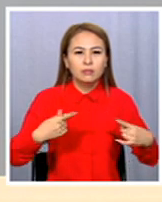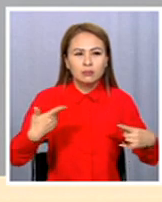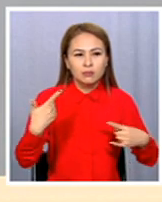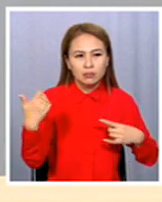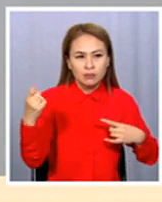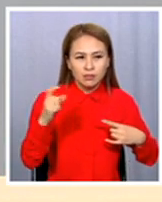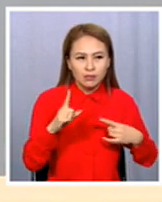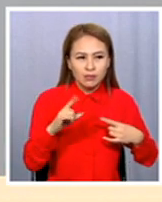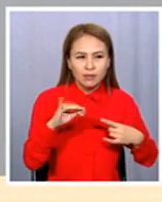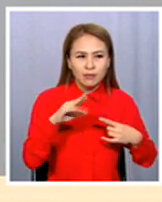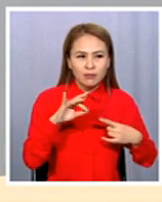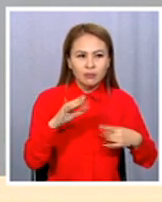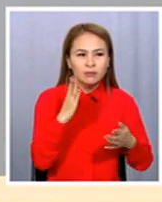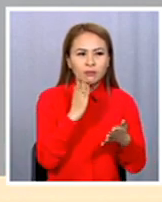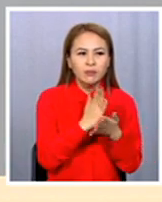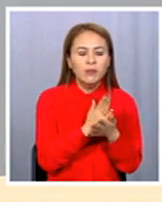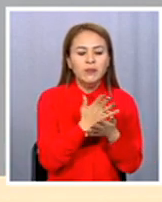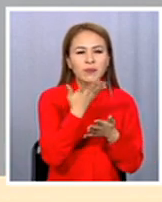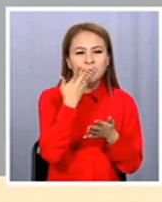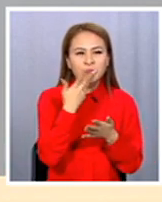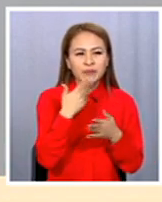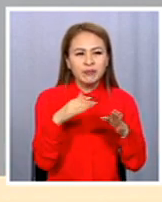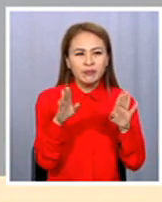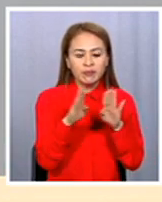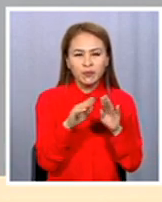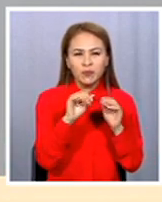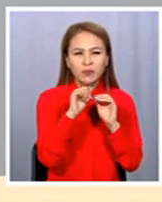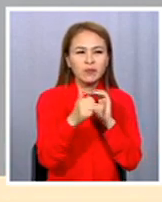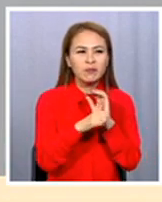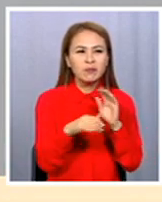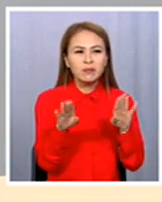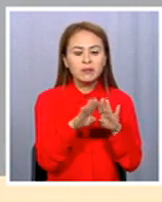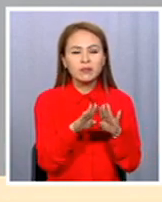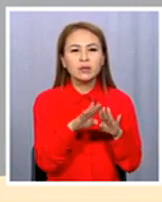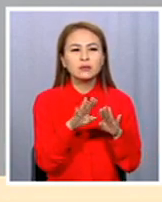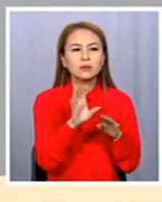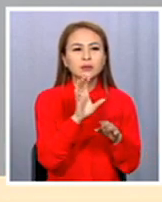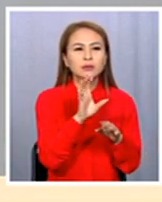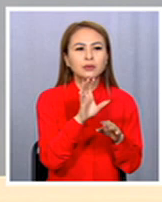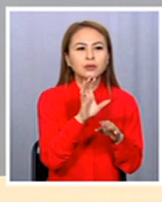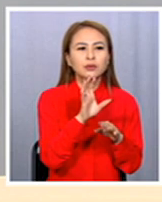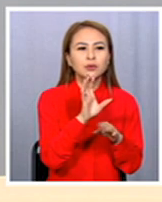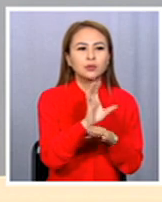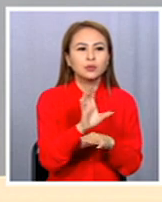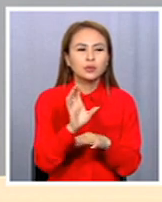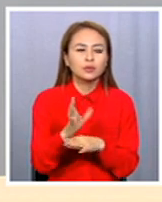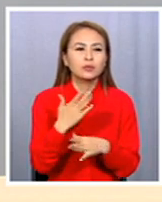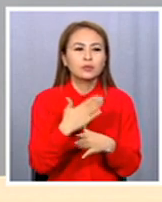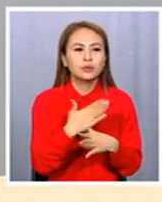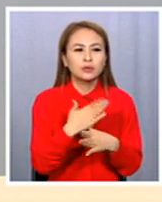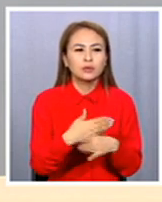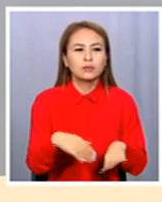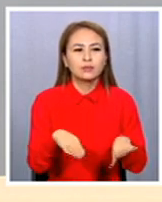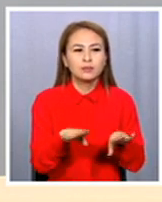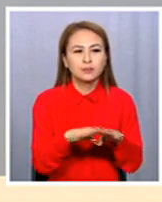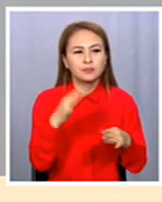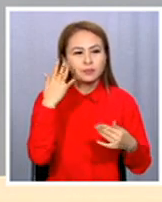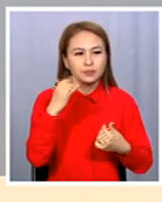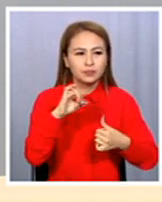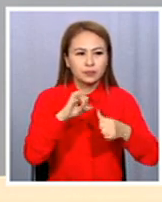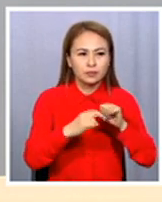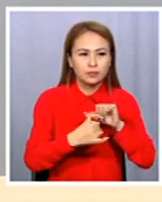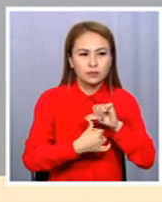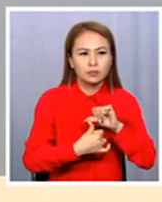газов. Юпитер имеет цветастую атмосферу и 16 спутников. В атмосфере Юпитера постоянно